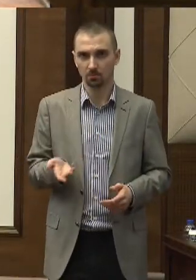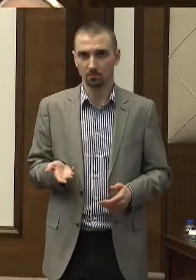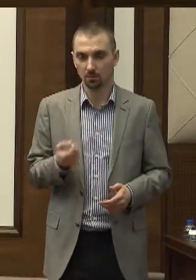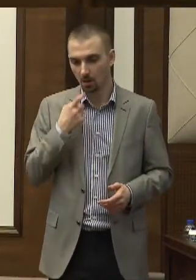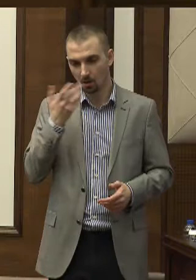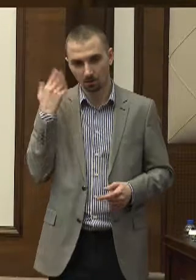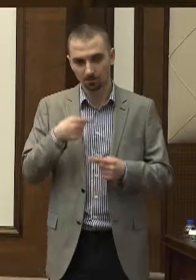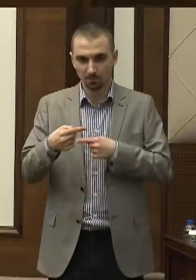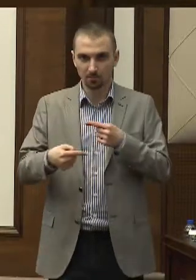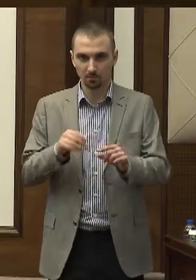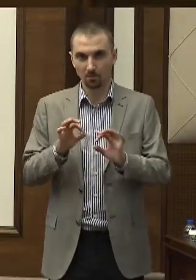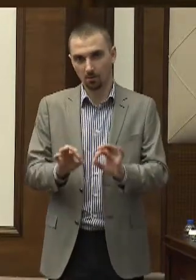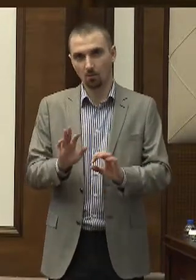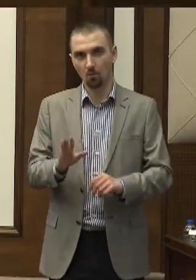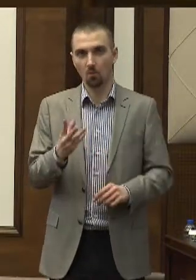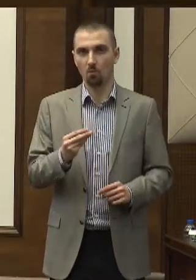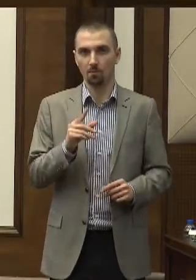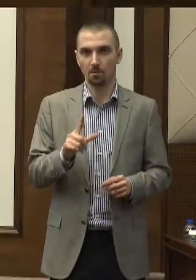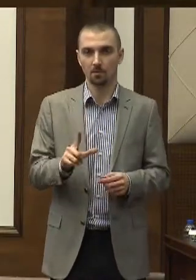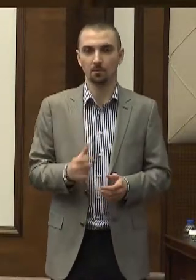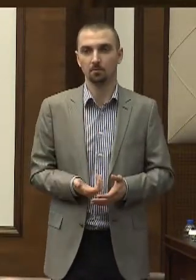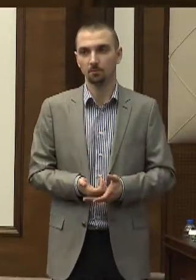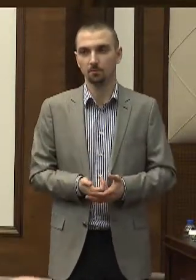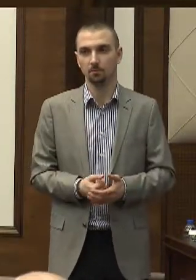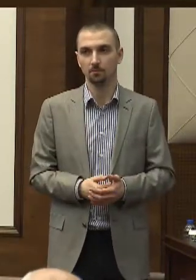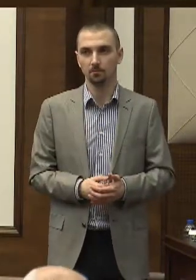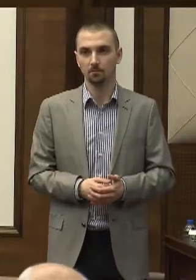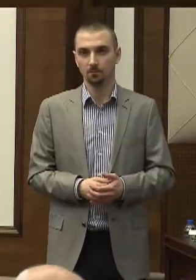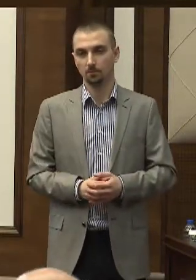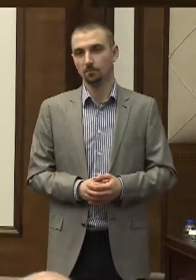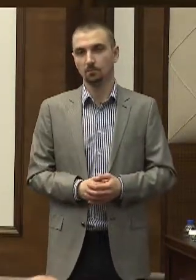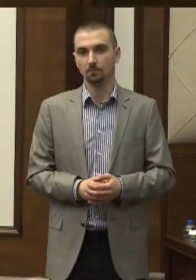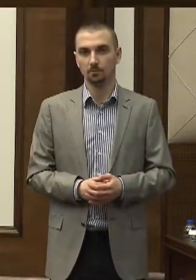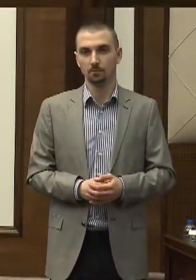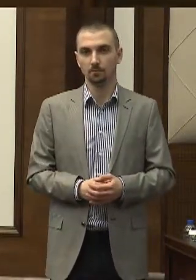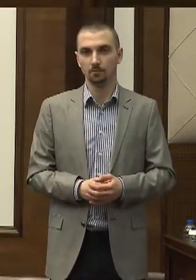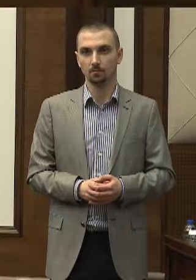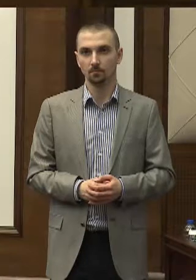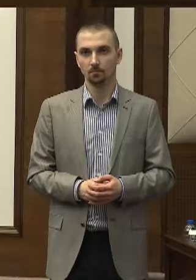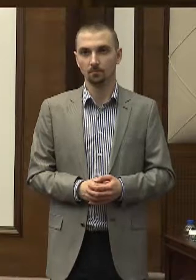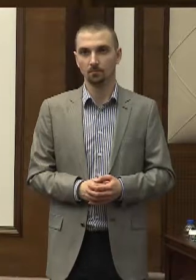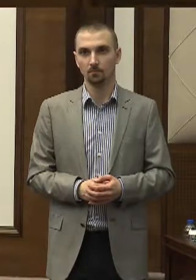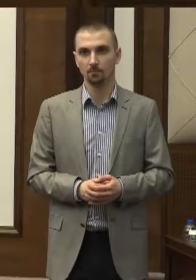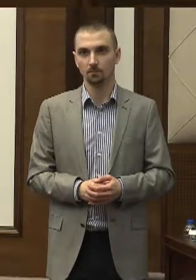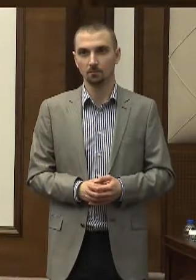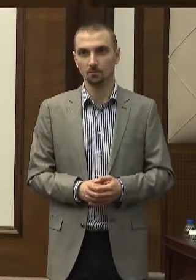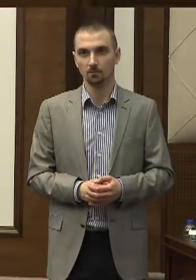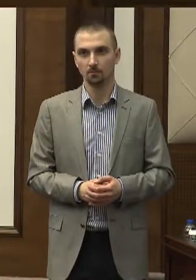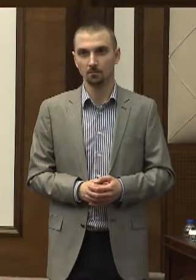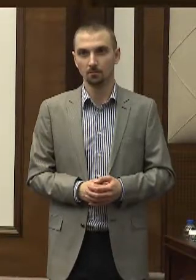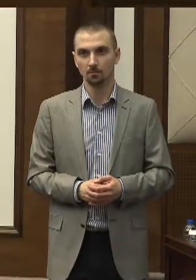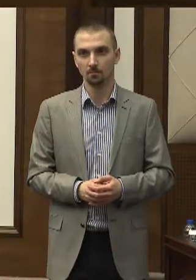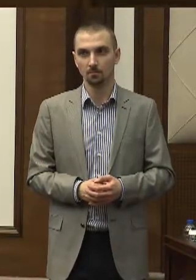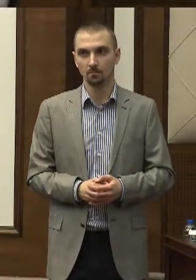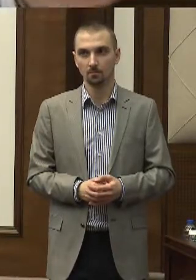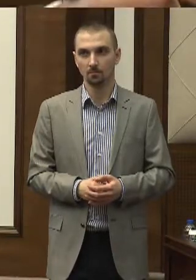Yerel demokrasi dersi, İşte verdim geçen de, işte bunu anlatmıştım. Yerel demokrasi bu ya. Ya sana ne benim evimin önündeki